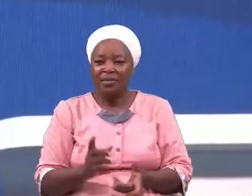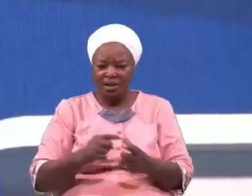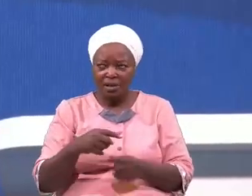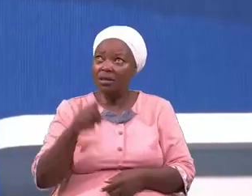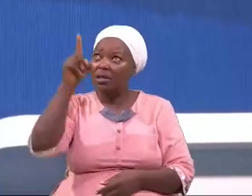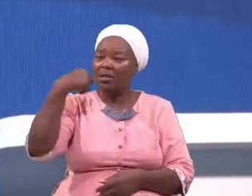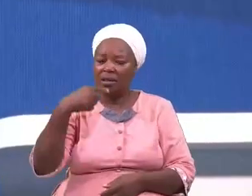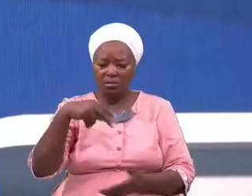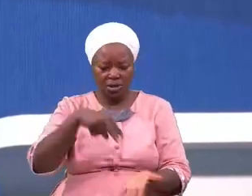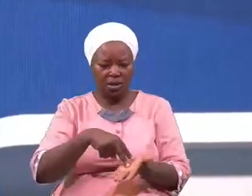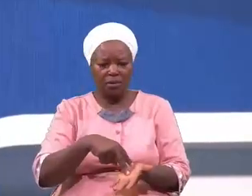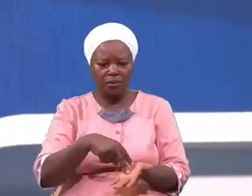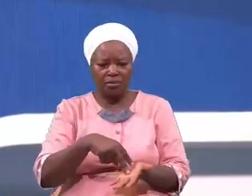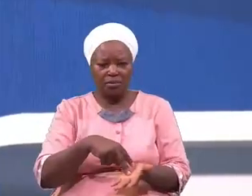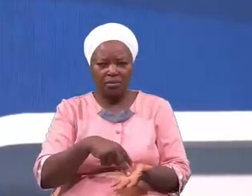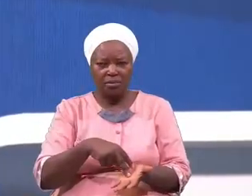Levez-vous.